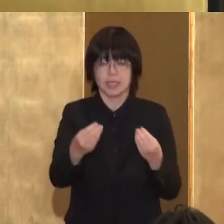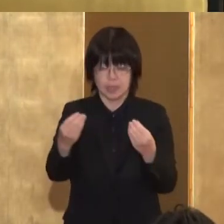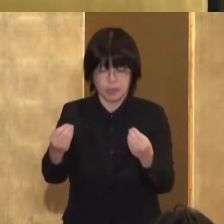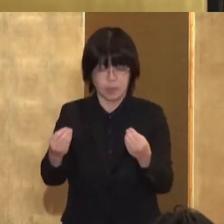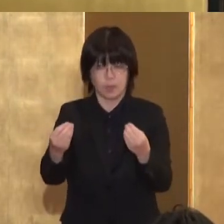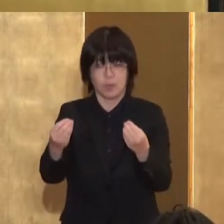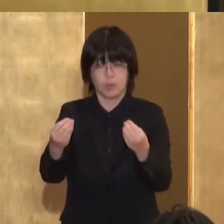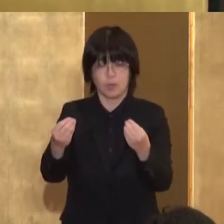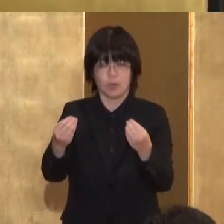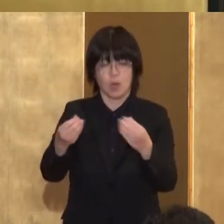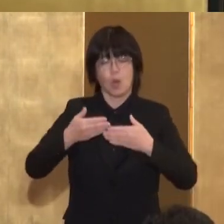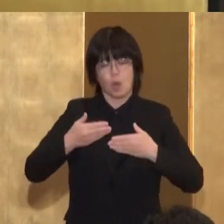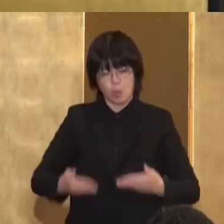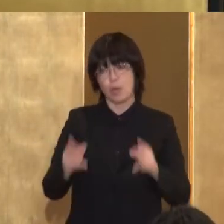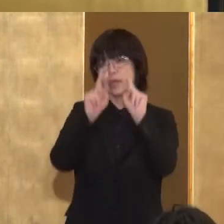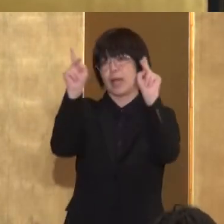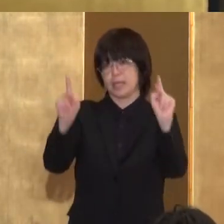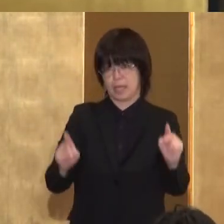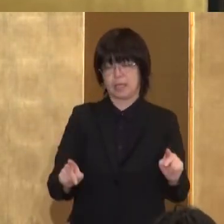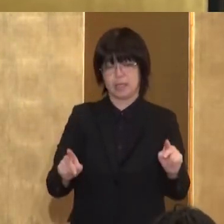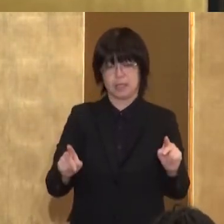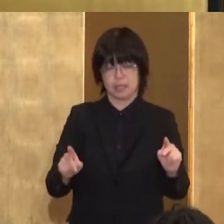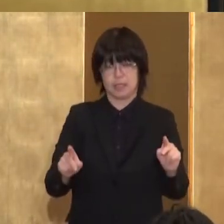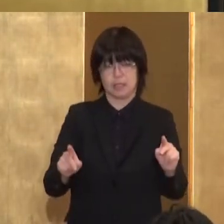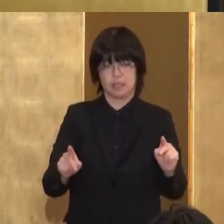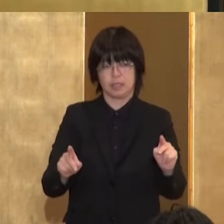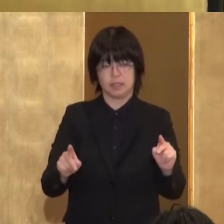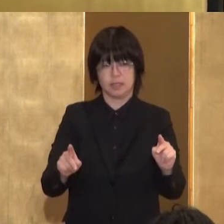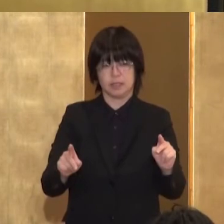て重い課題であり、